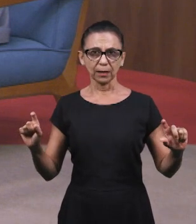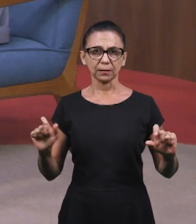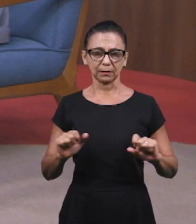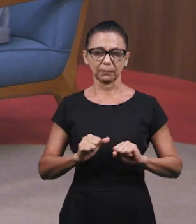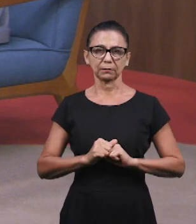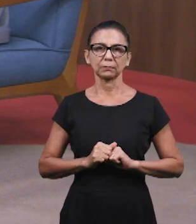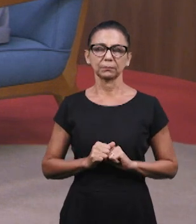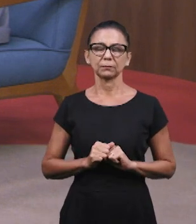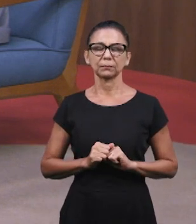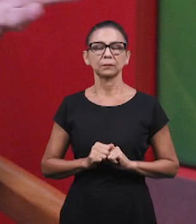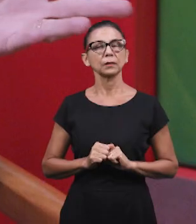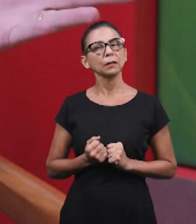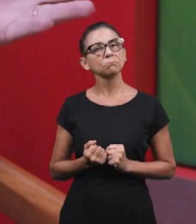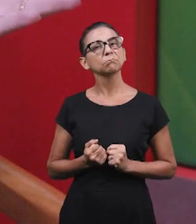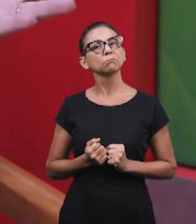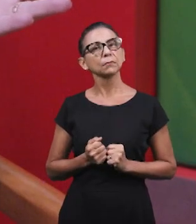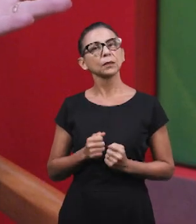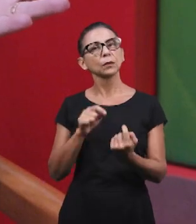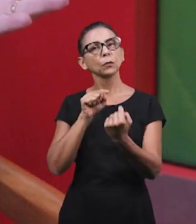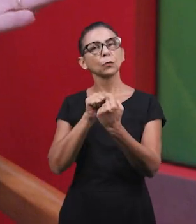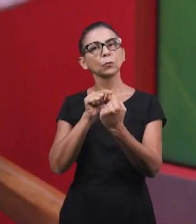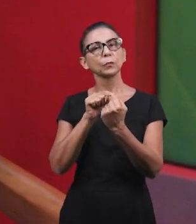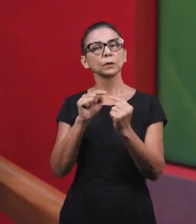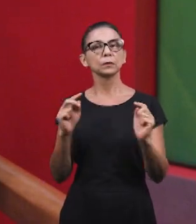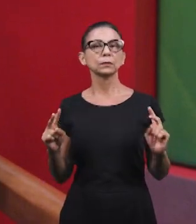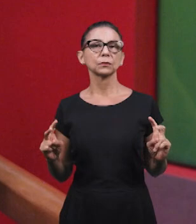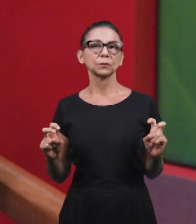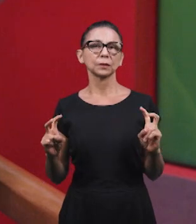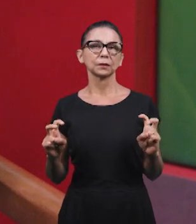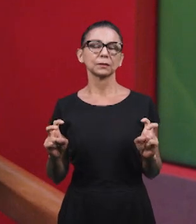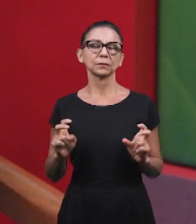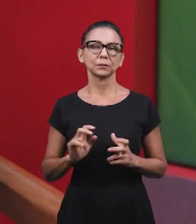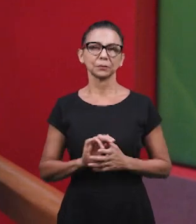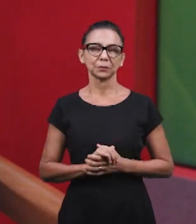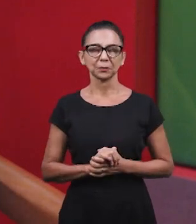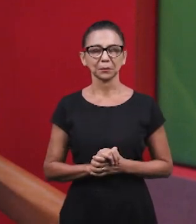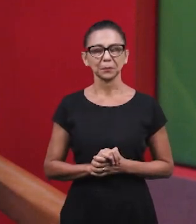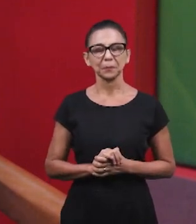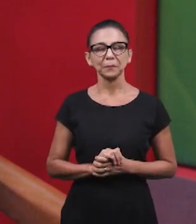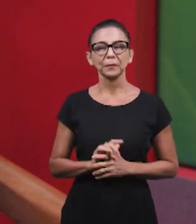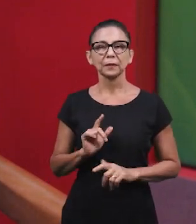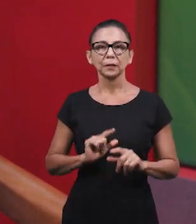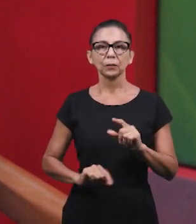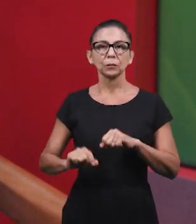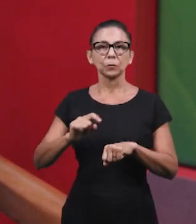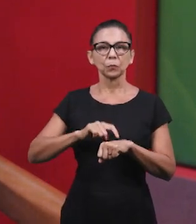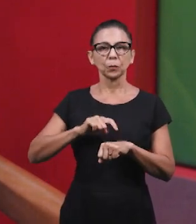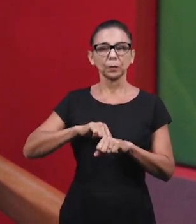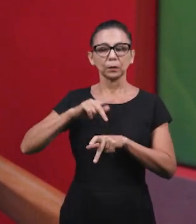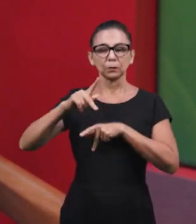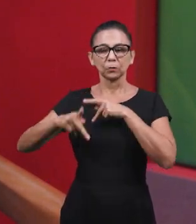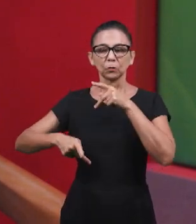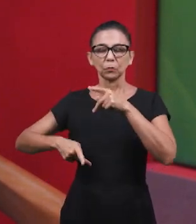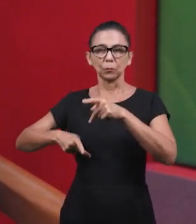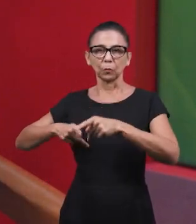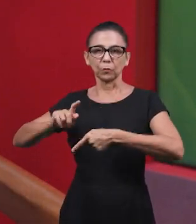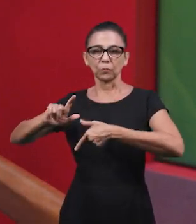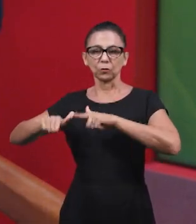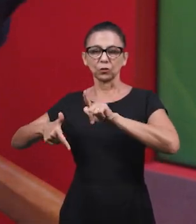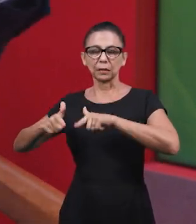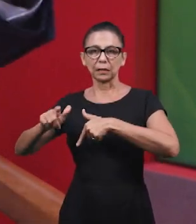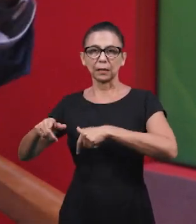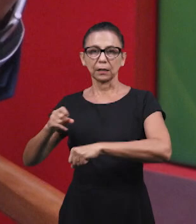parce que cette expression est alignée avec le sujet que nous abordons, qui est l'arrivée au fleuve Jourdain ou le